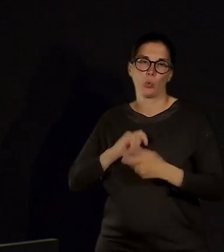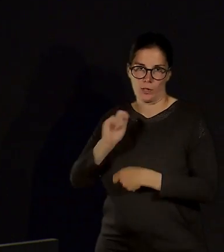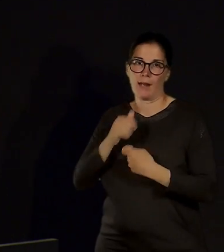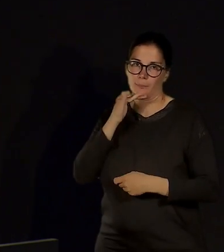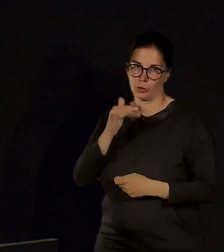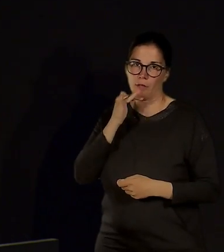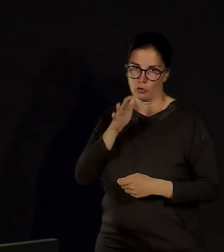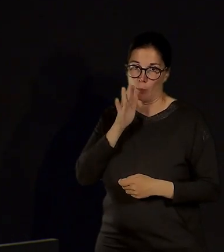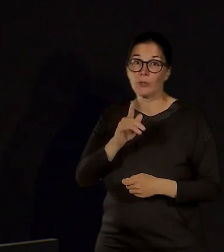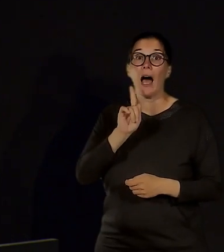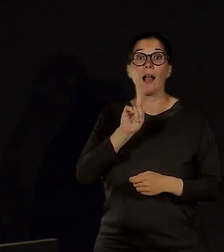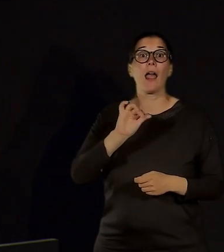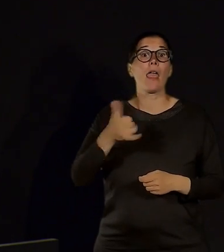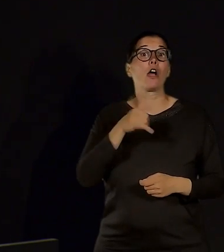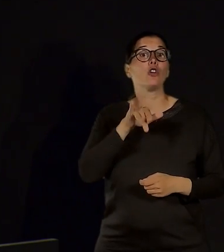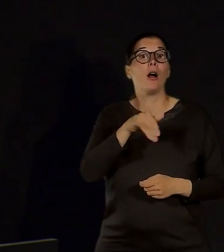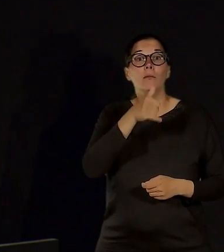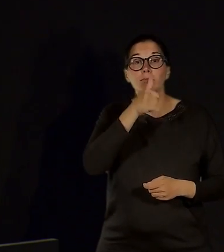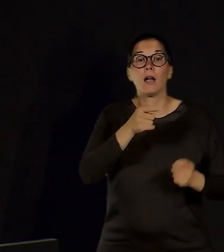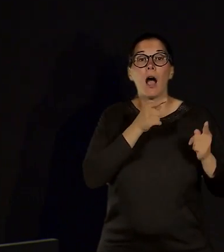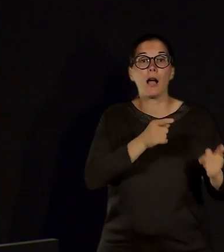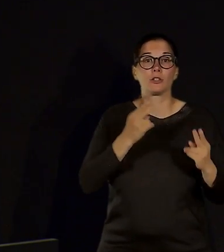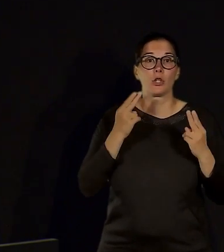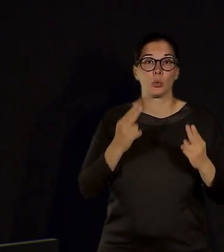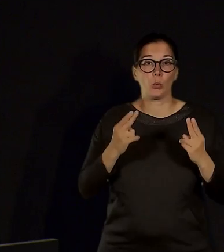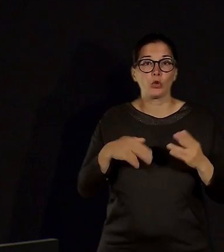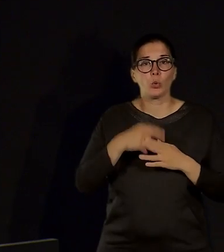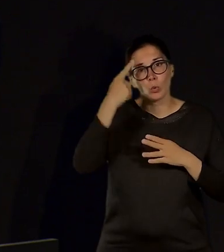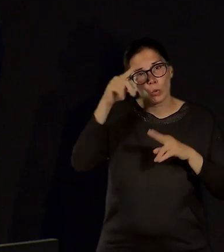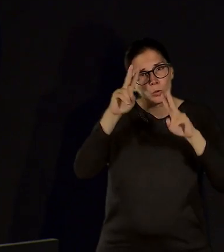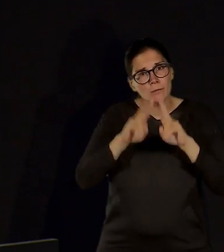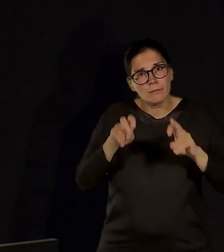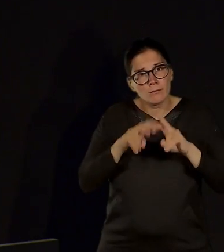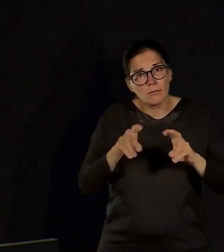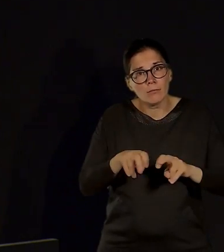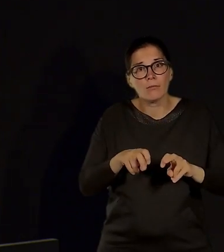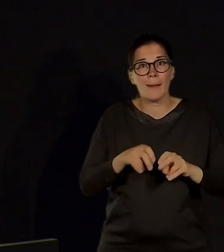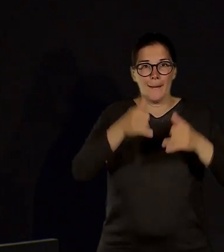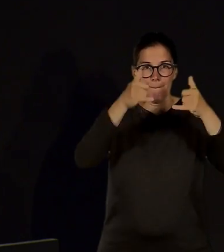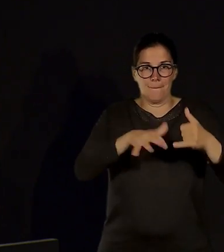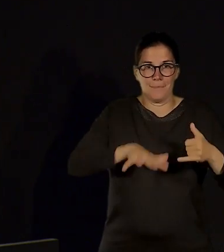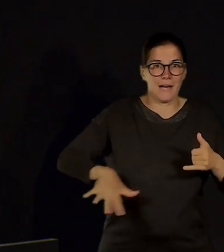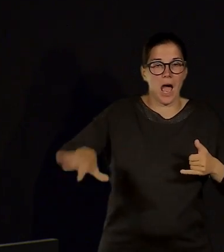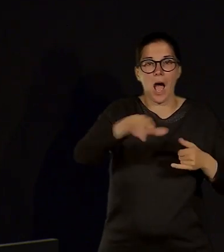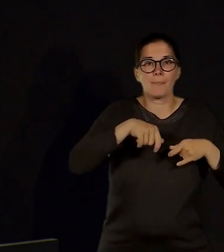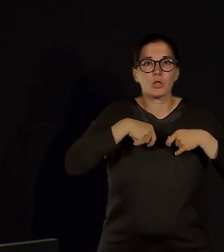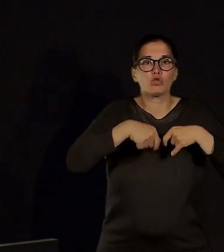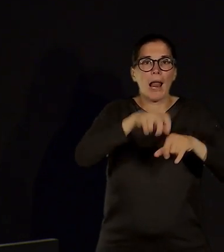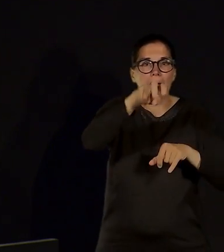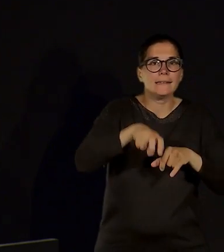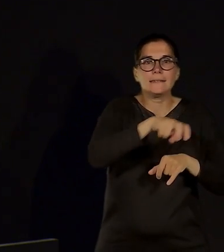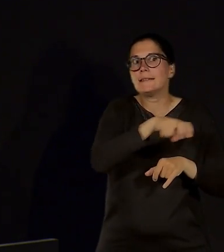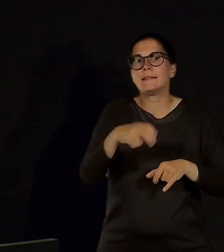velmi důležitá akce a to je studie proveditelnosti železničního uzlu Praha, která